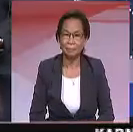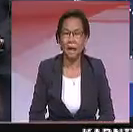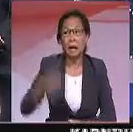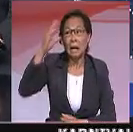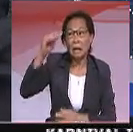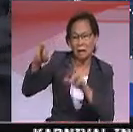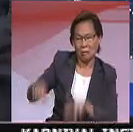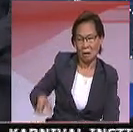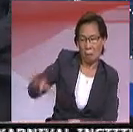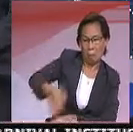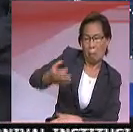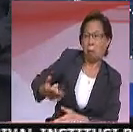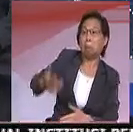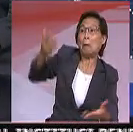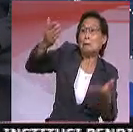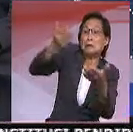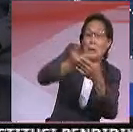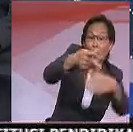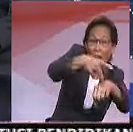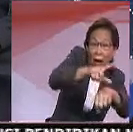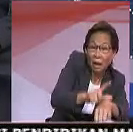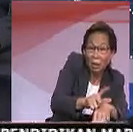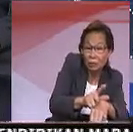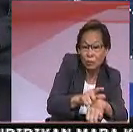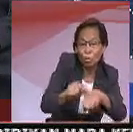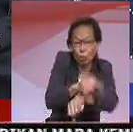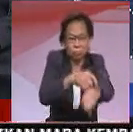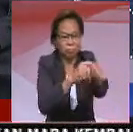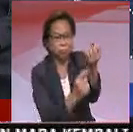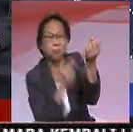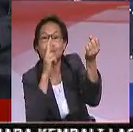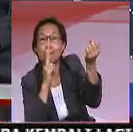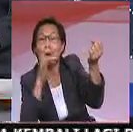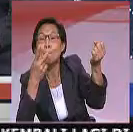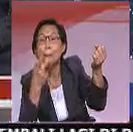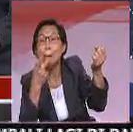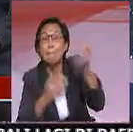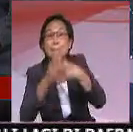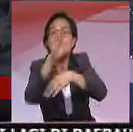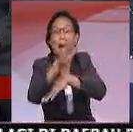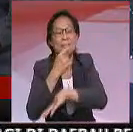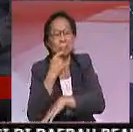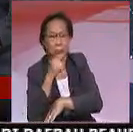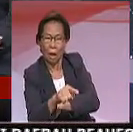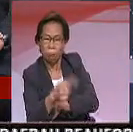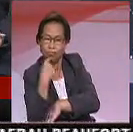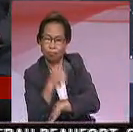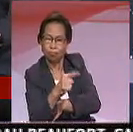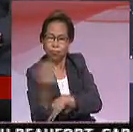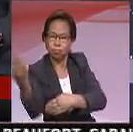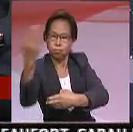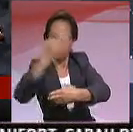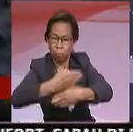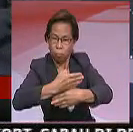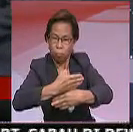lelaki Raya Perancis yang tiba di pulau Langkawi dengan memakai gelang Merah Jambu petang semalam di arah menjalani kuarantin di klinik